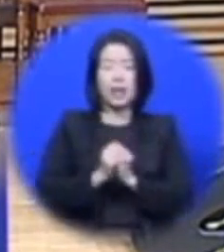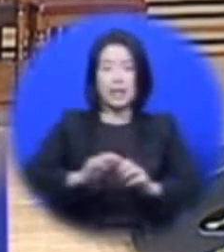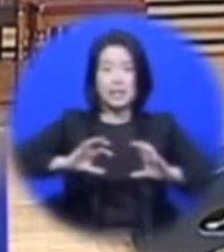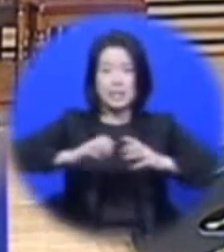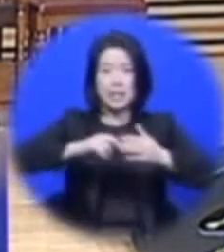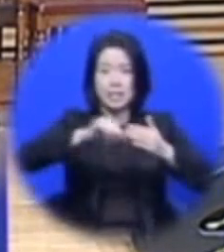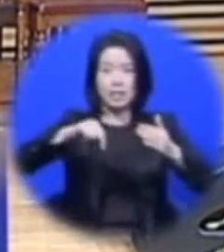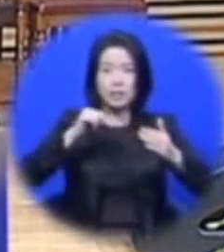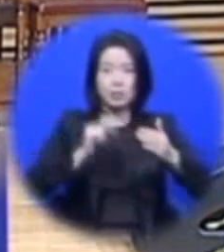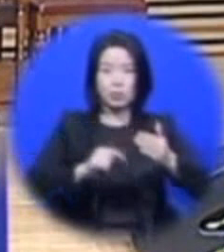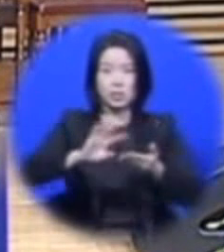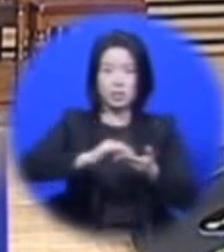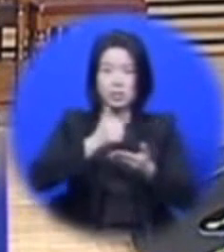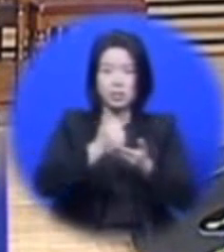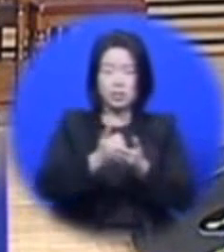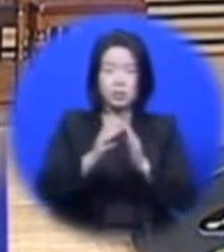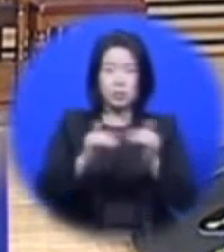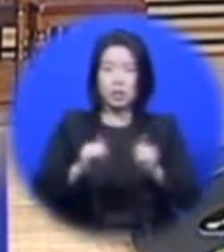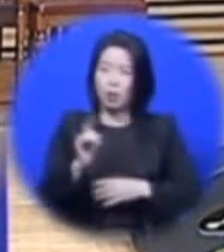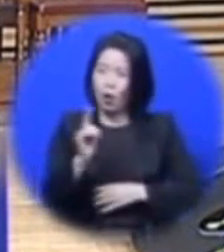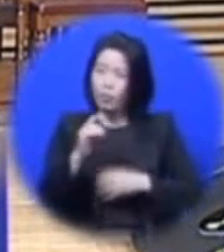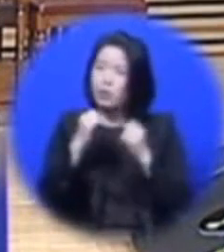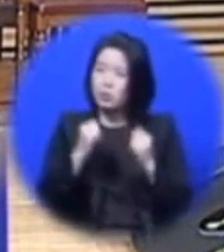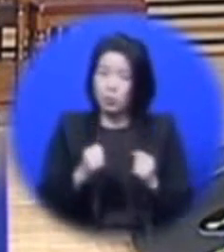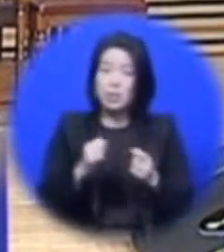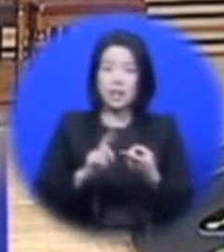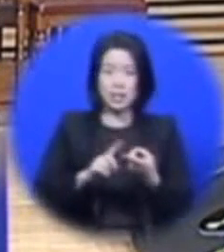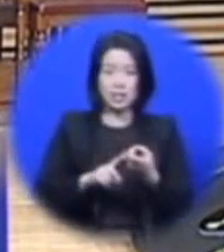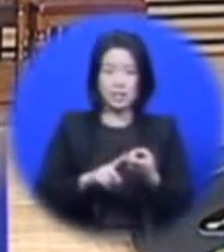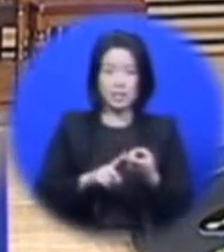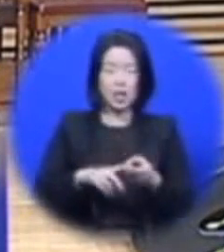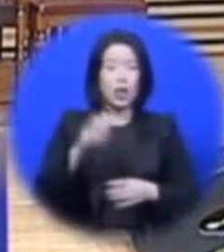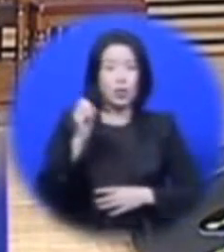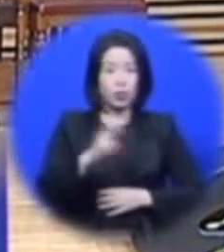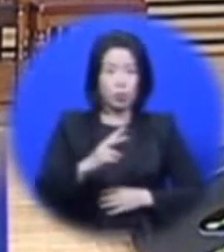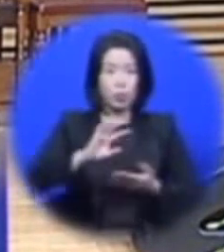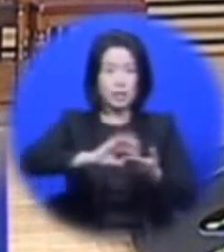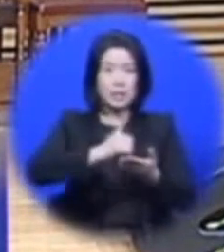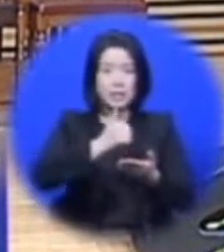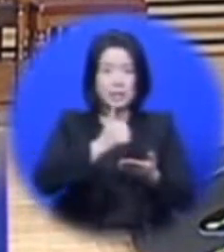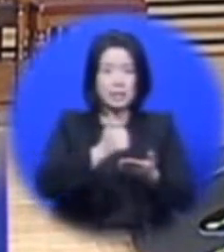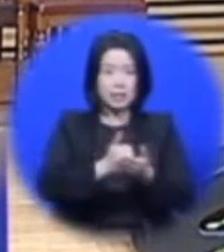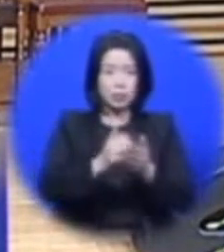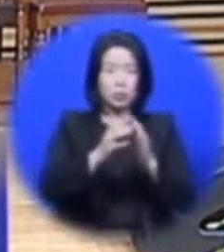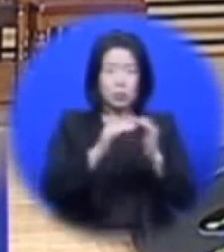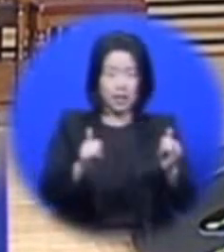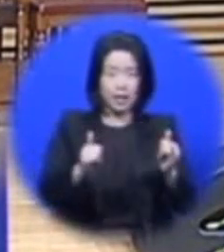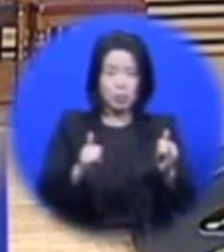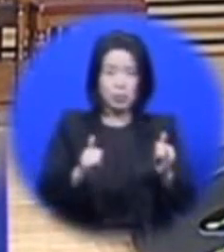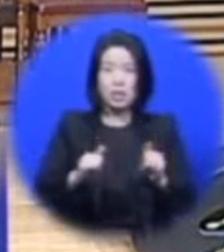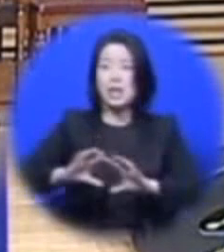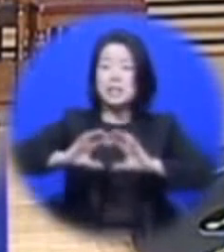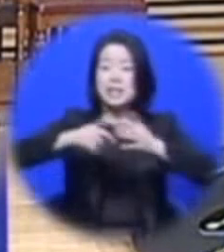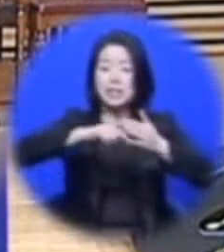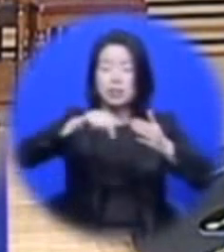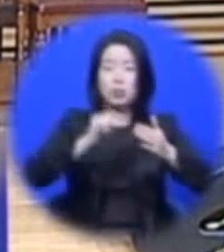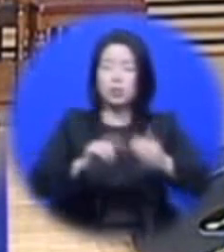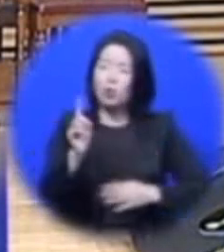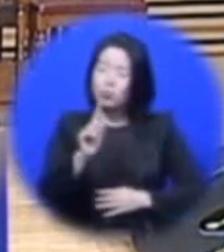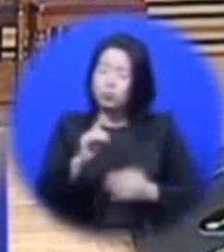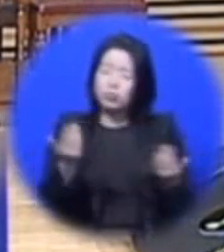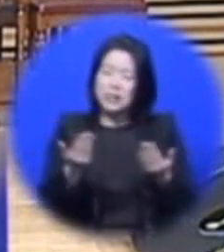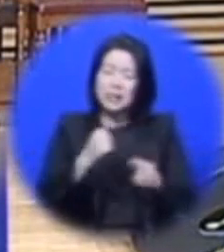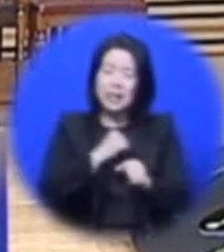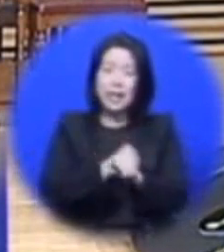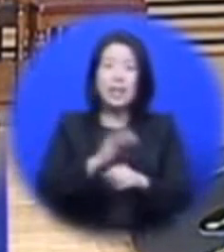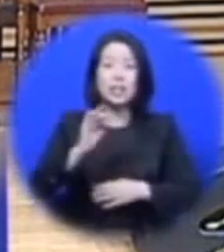세상 속에서 그리스도인은 어떤 존재인지, 또 그리스도인들은 세상에서 무엇을 해야 하는지,